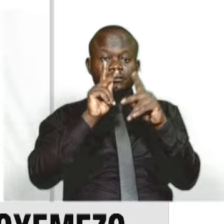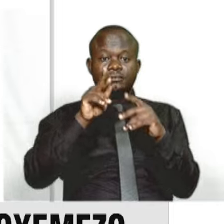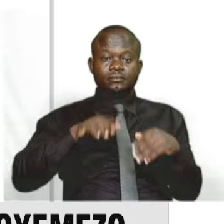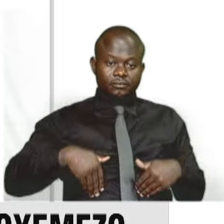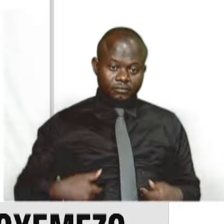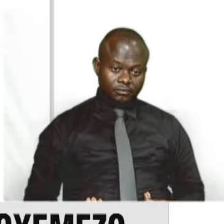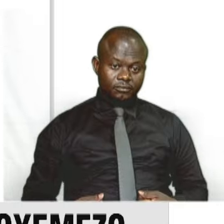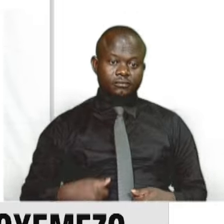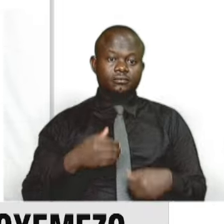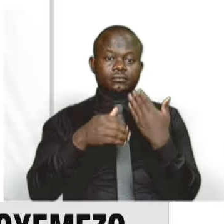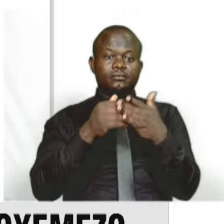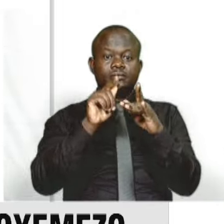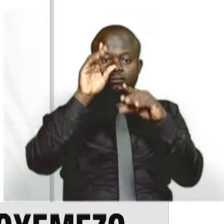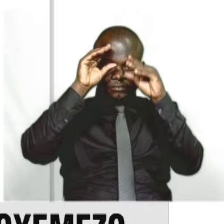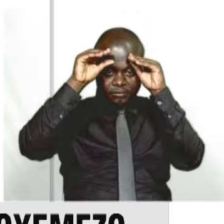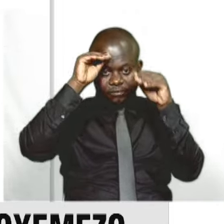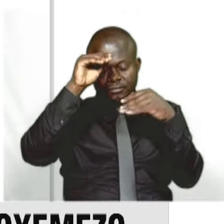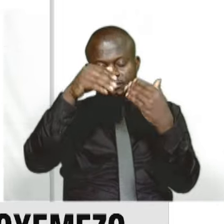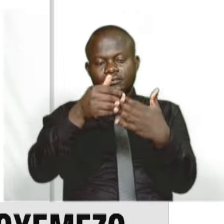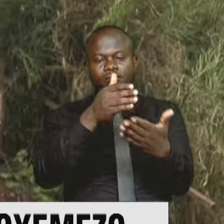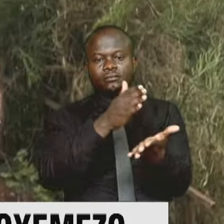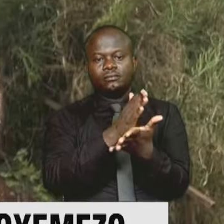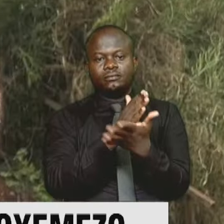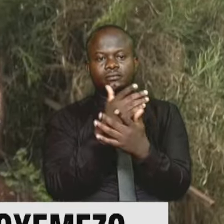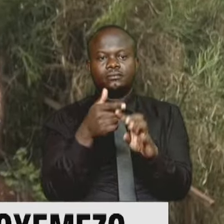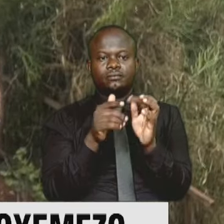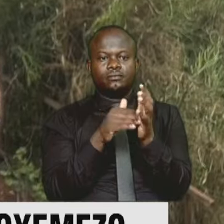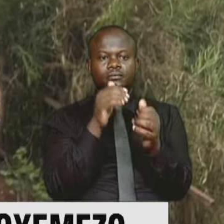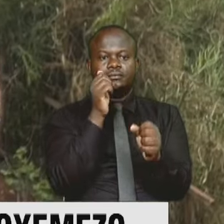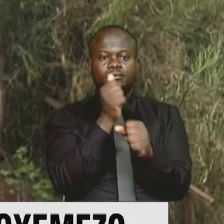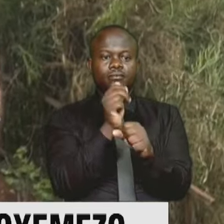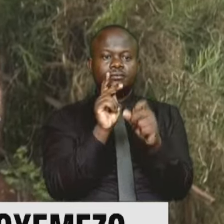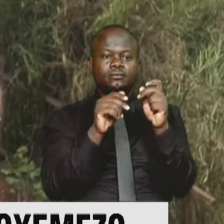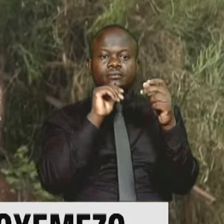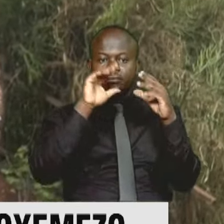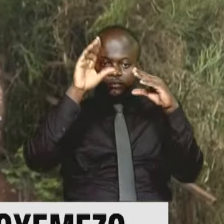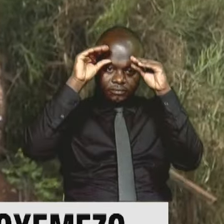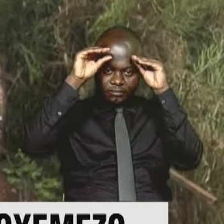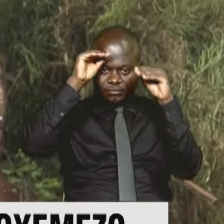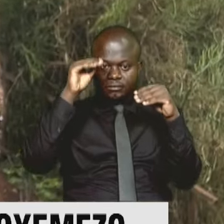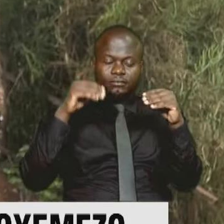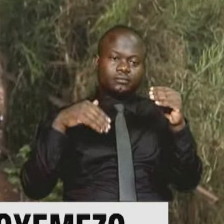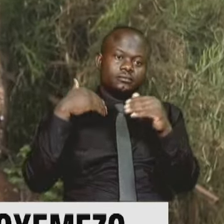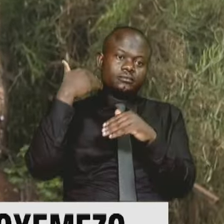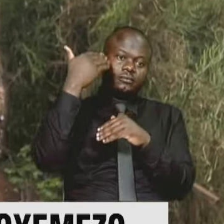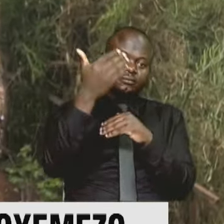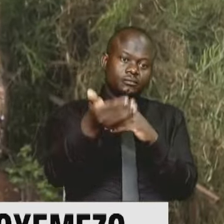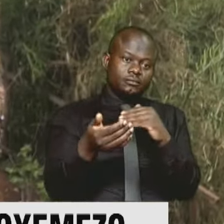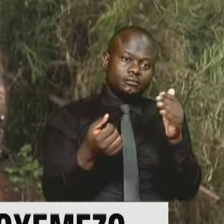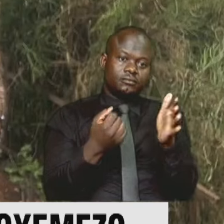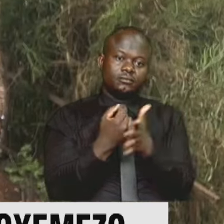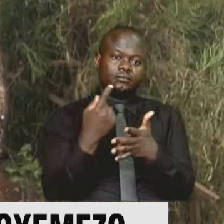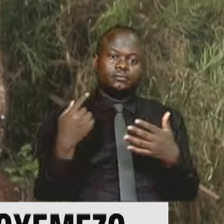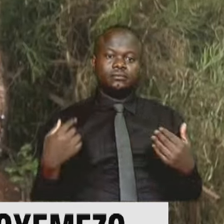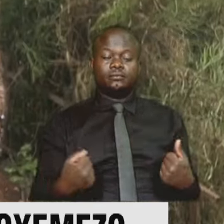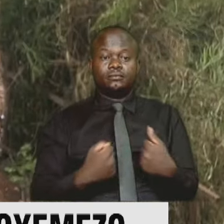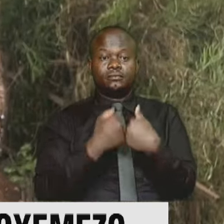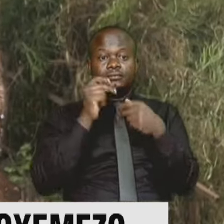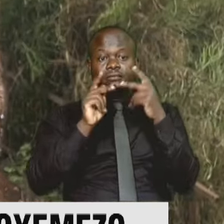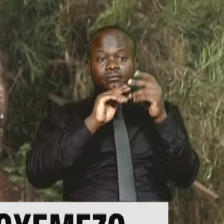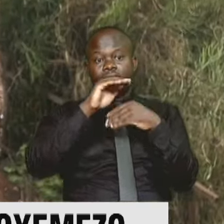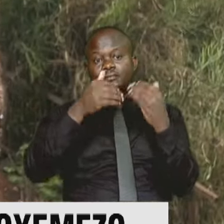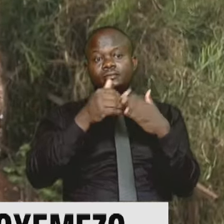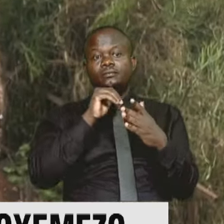niba hari abagiye kubyiga, mbese bikaba byakorwaga n'abatarabyize, bikaba bitera ingaruka n'abaturage. Urumva